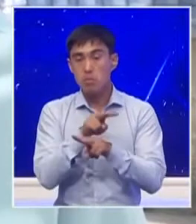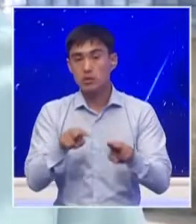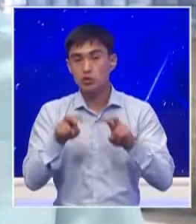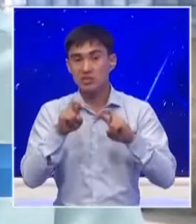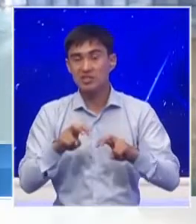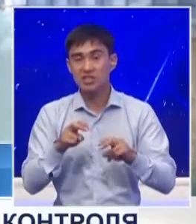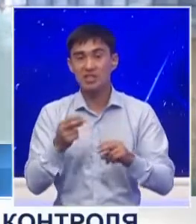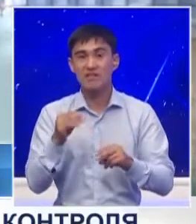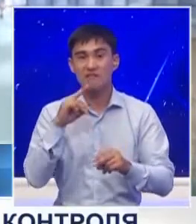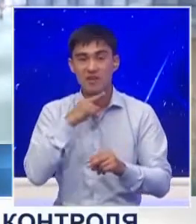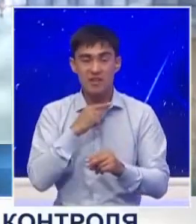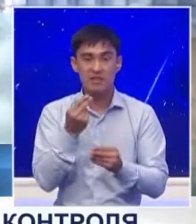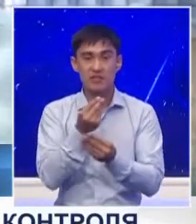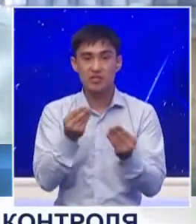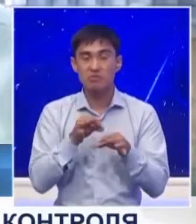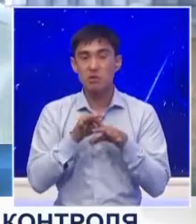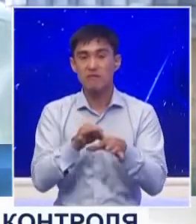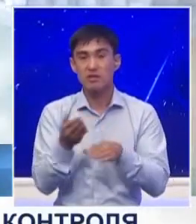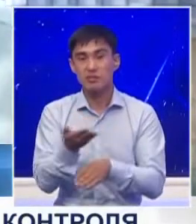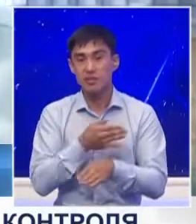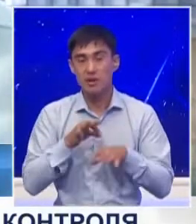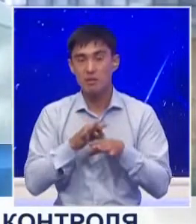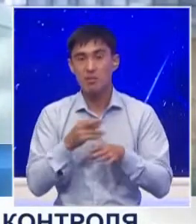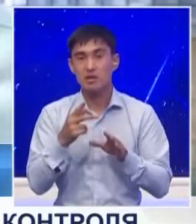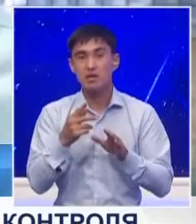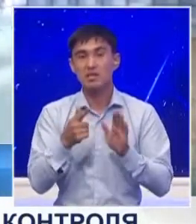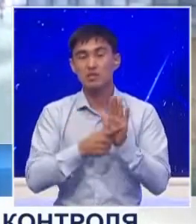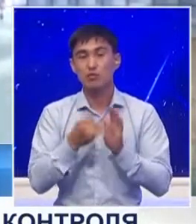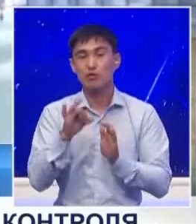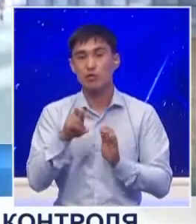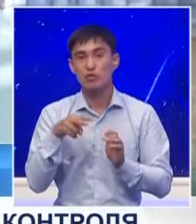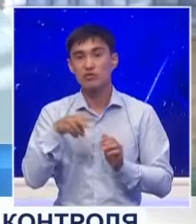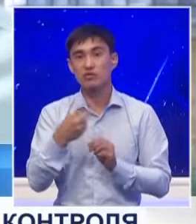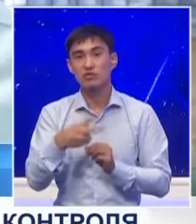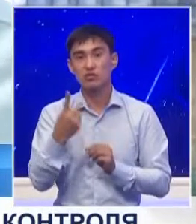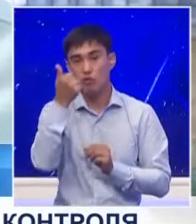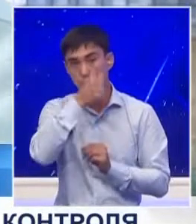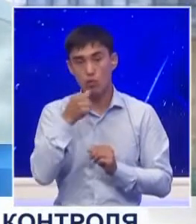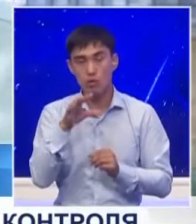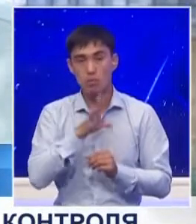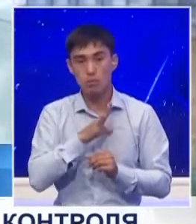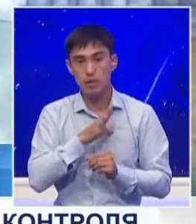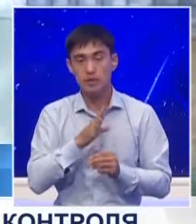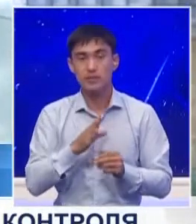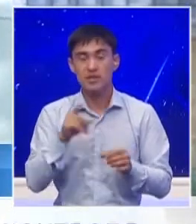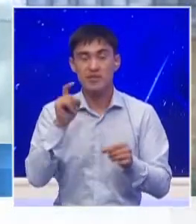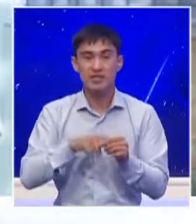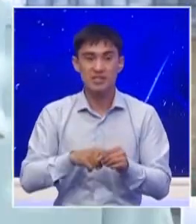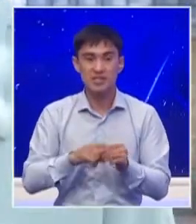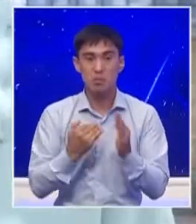содержание вредных веществ проводимые нами от 7 июля 2000 22 года было зафиксировано